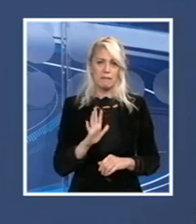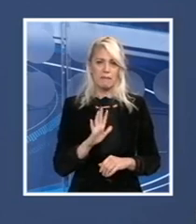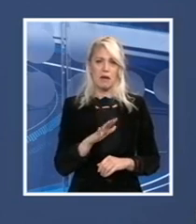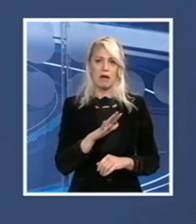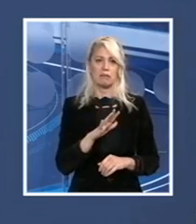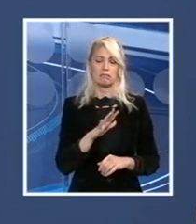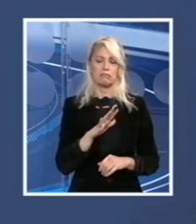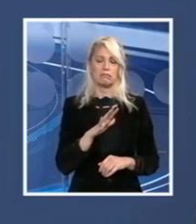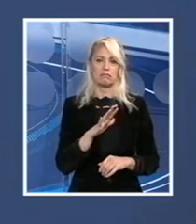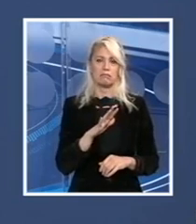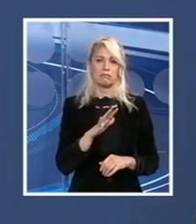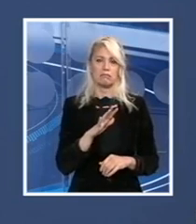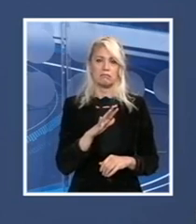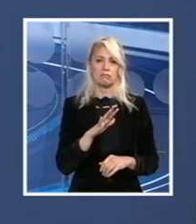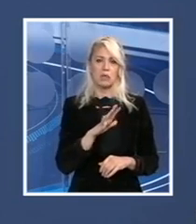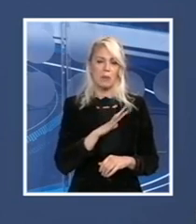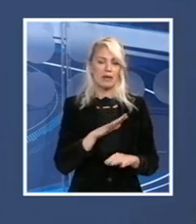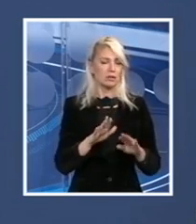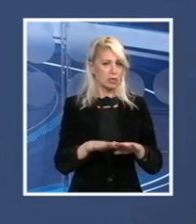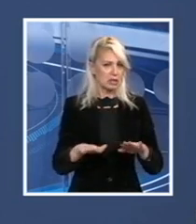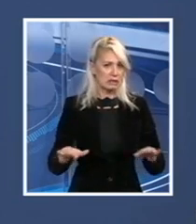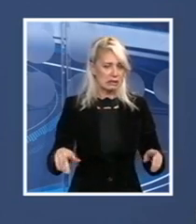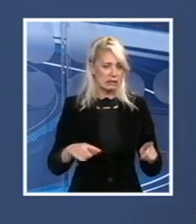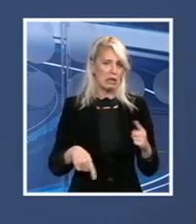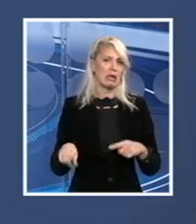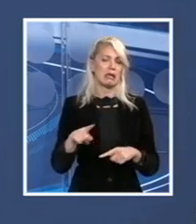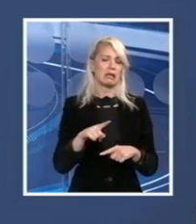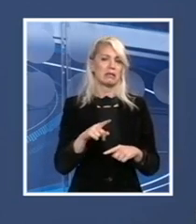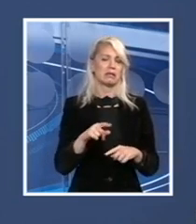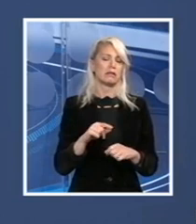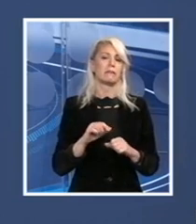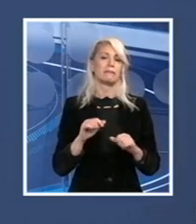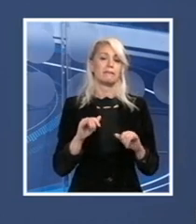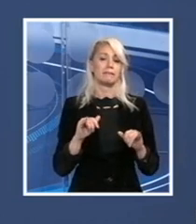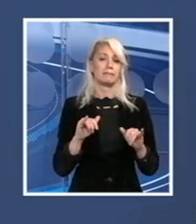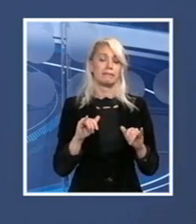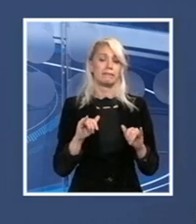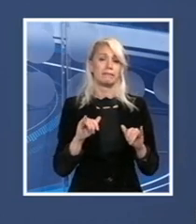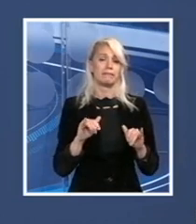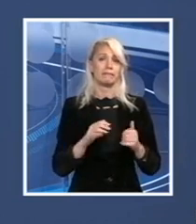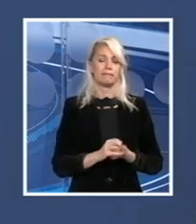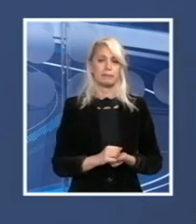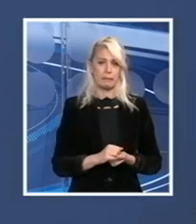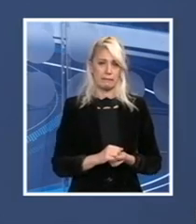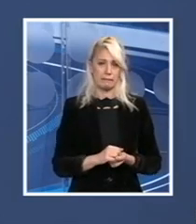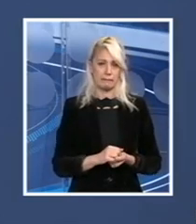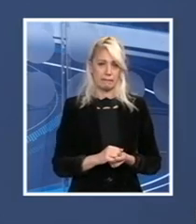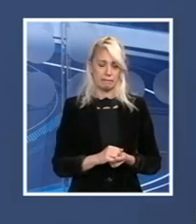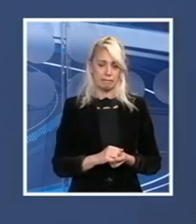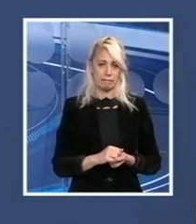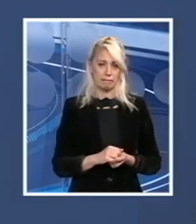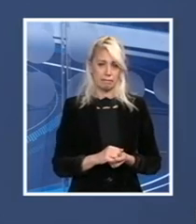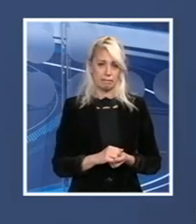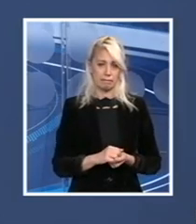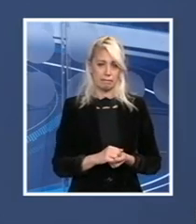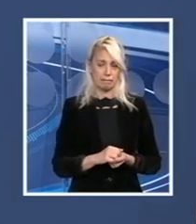Znači, opet napominjemo, dečije populacije jesu nama iz ne tako poznatog razloga zbog čega